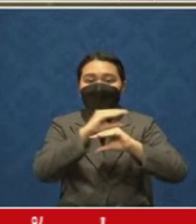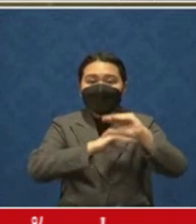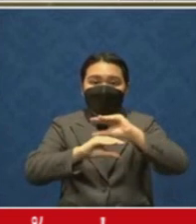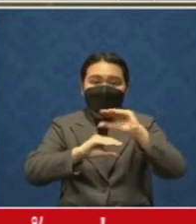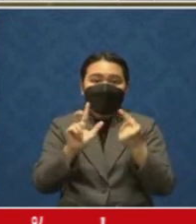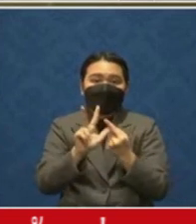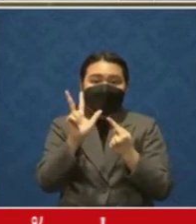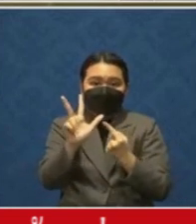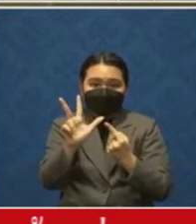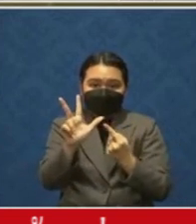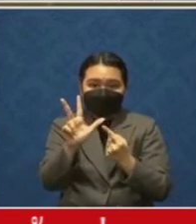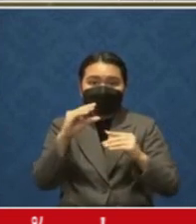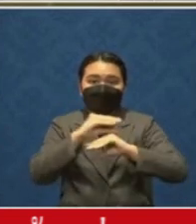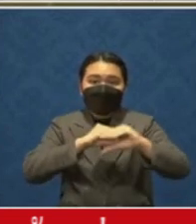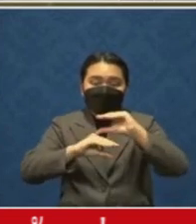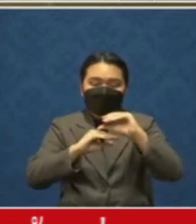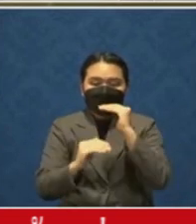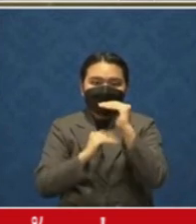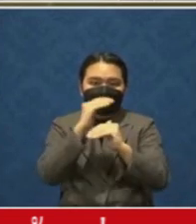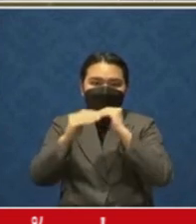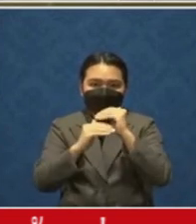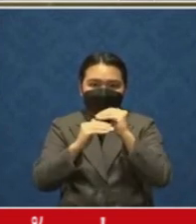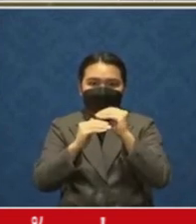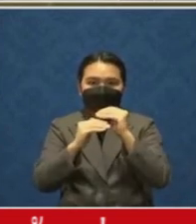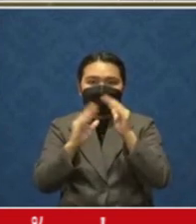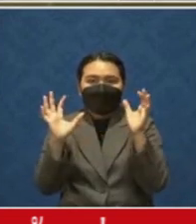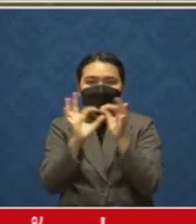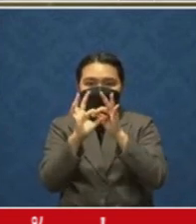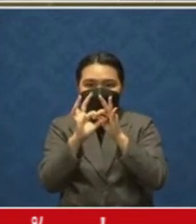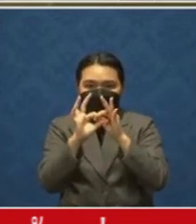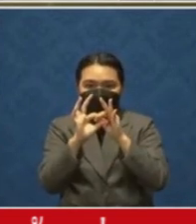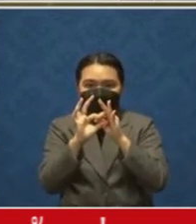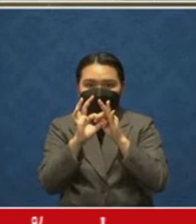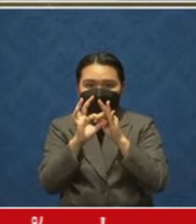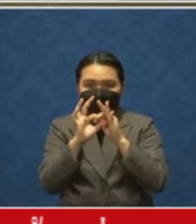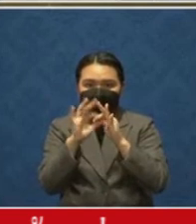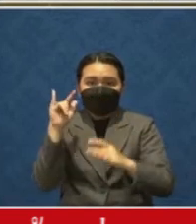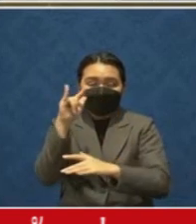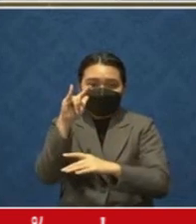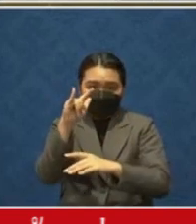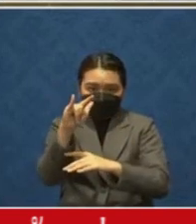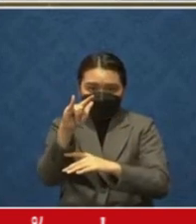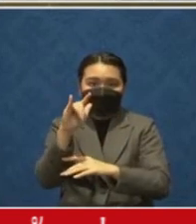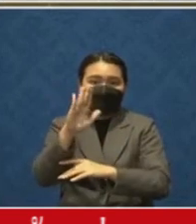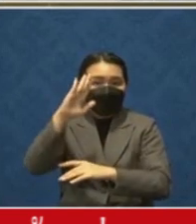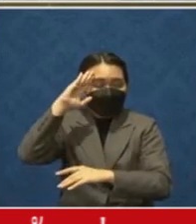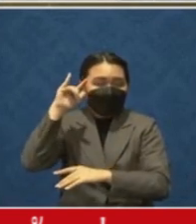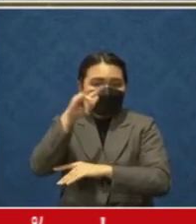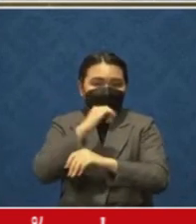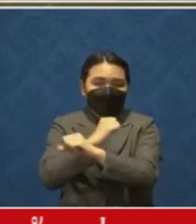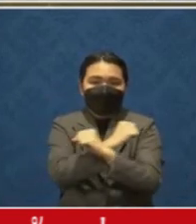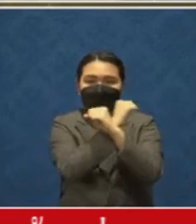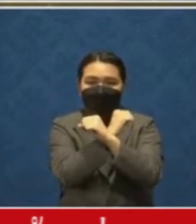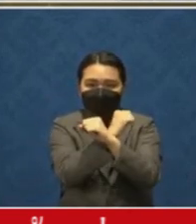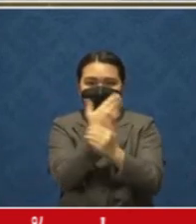โครงการที่3ครับโครงการพัฒนาการป้องกันฐานที่ตั้งทางอากาศของกองทัพอ